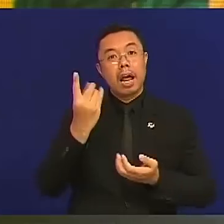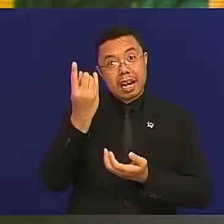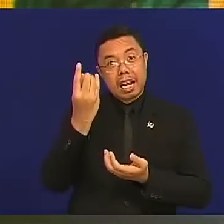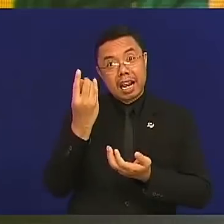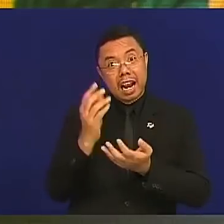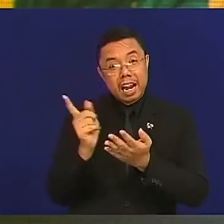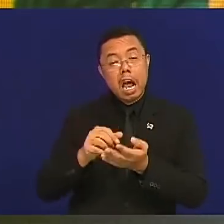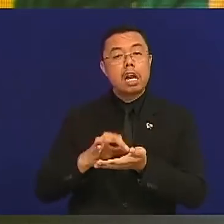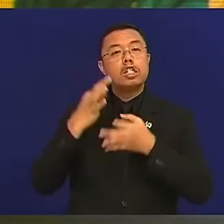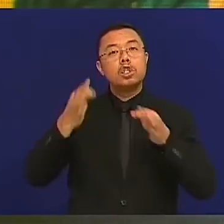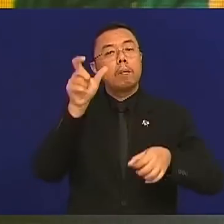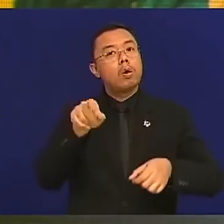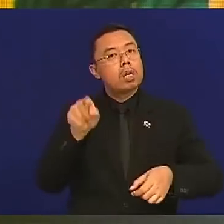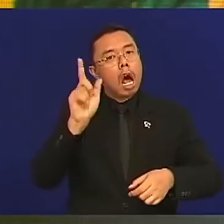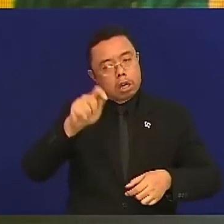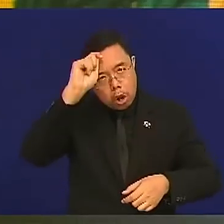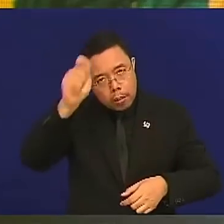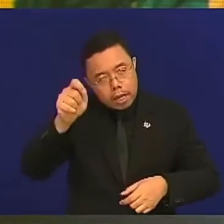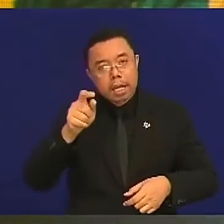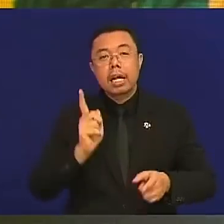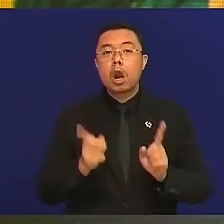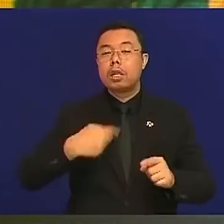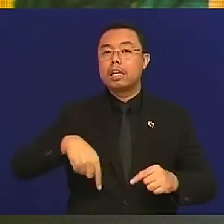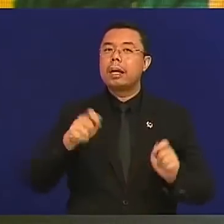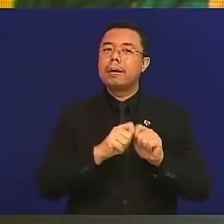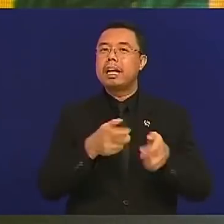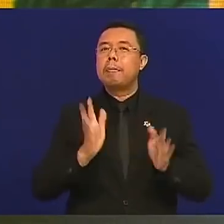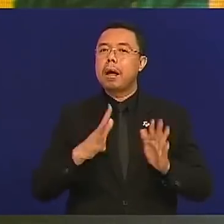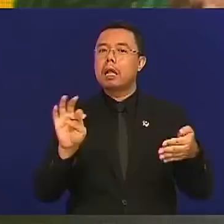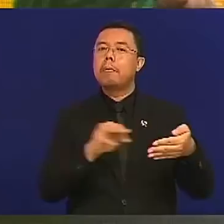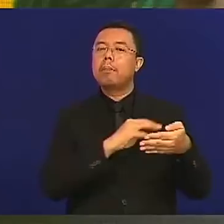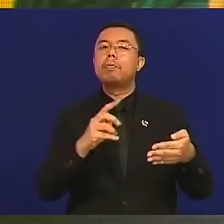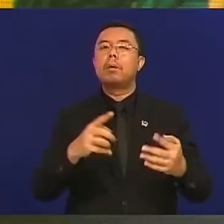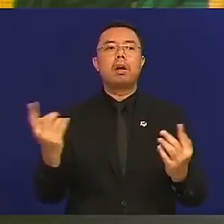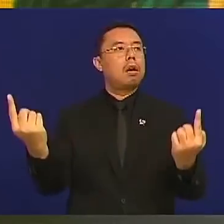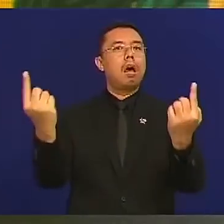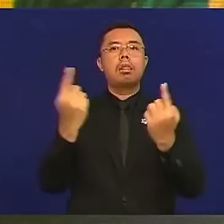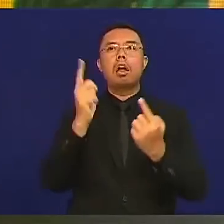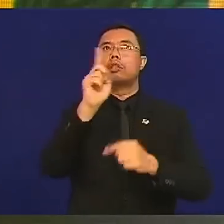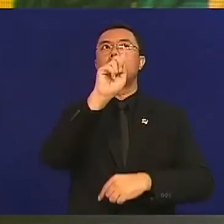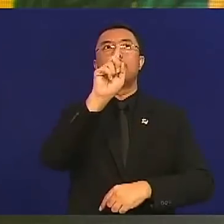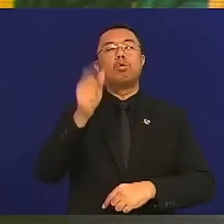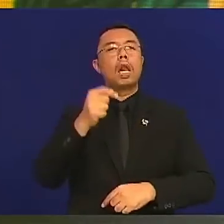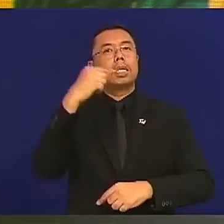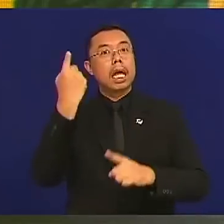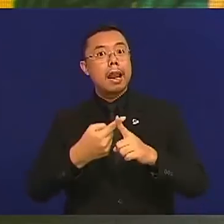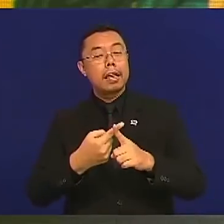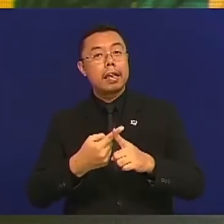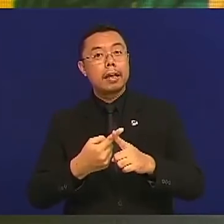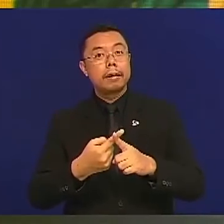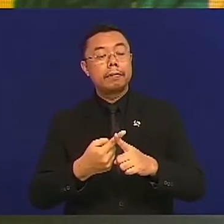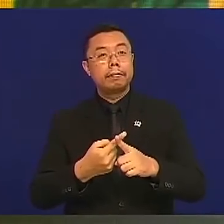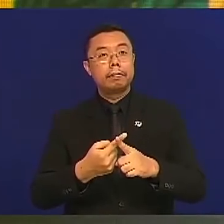jiwa manusia. Jadi kalau saya membuat Batak Bermazmur, saudara, mereka datang satu bulan sekali.